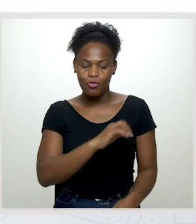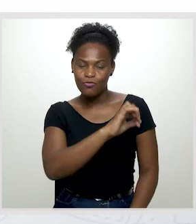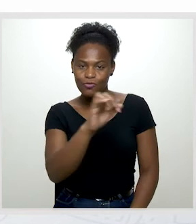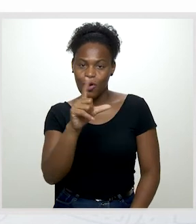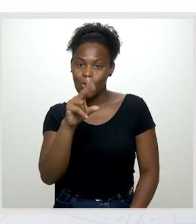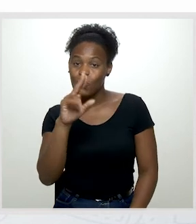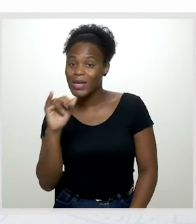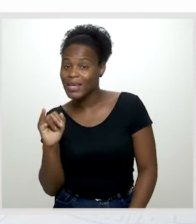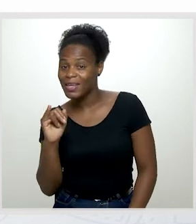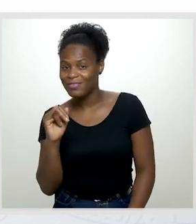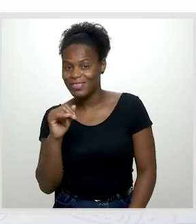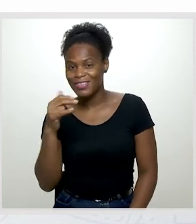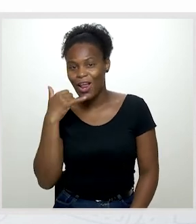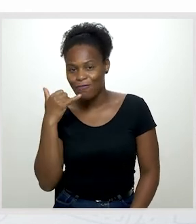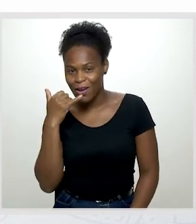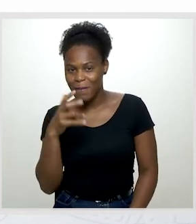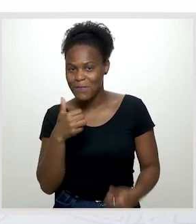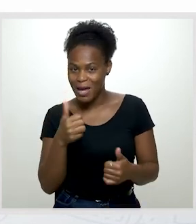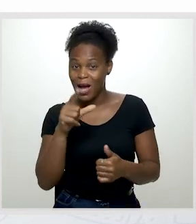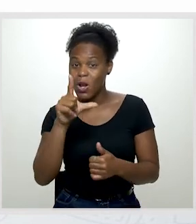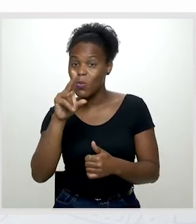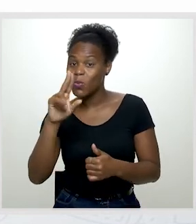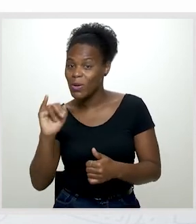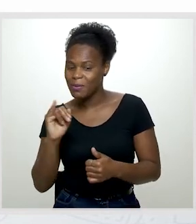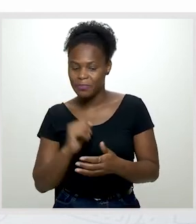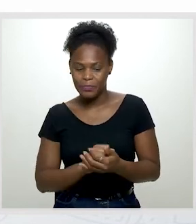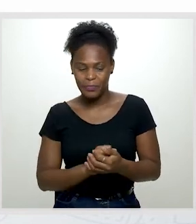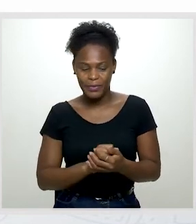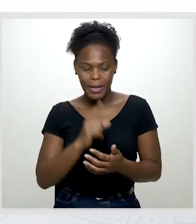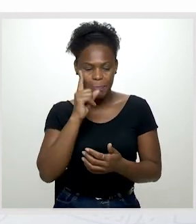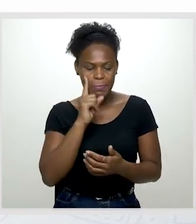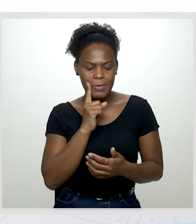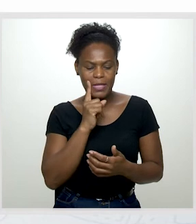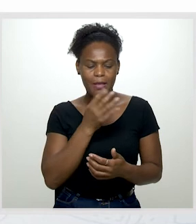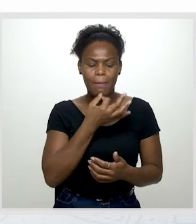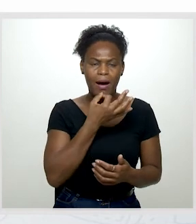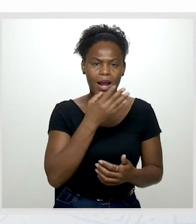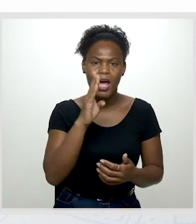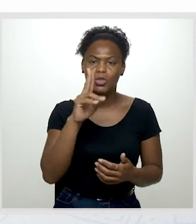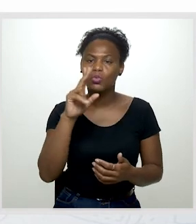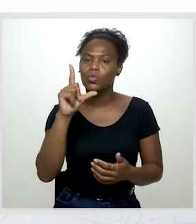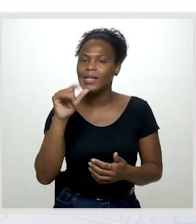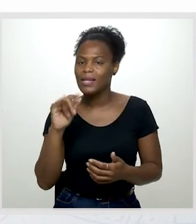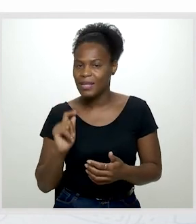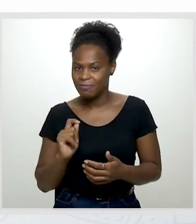Vous lui téléphonez. Très bien. Une dame parle à Julie.